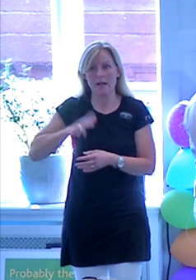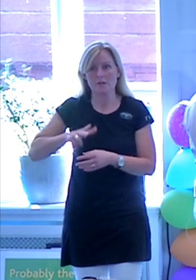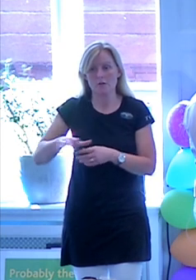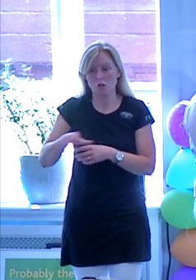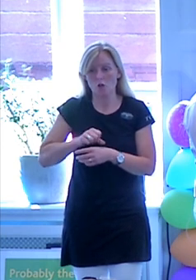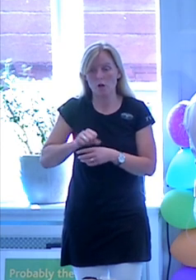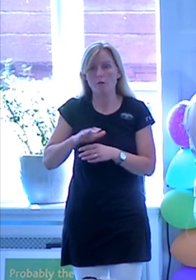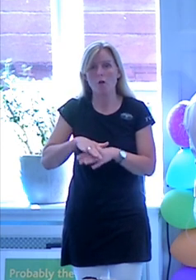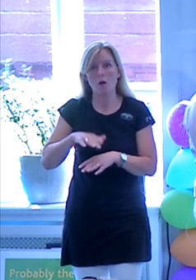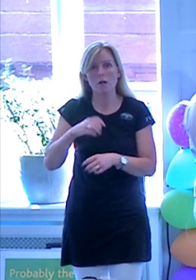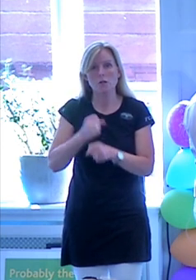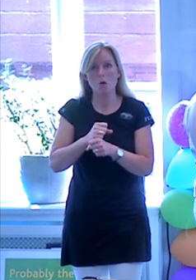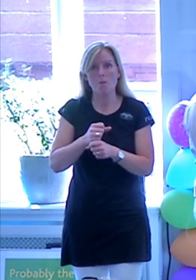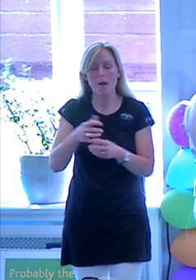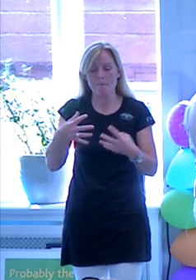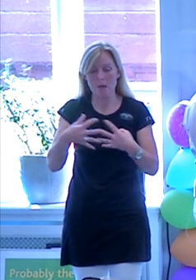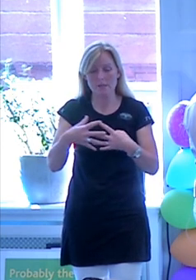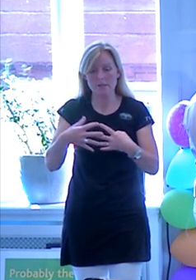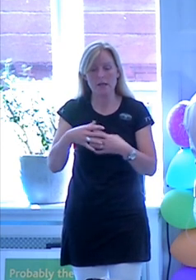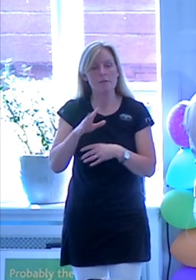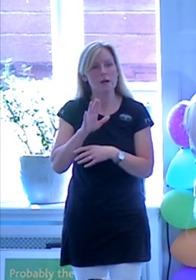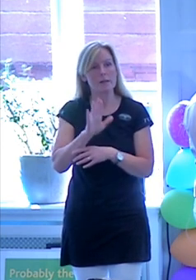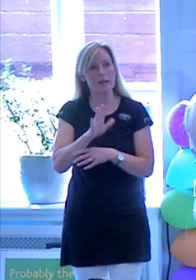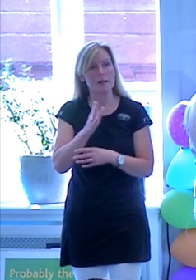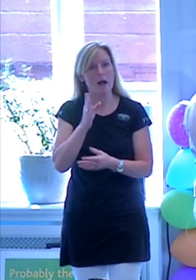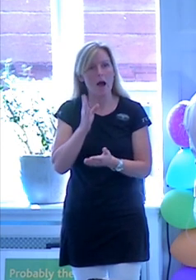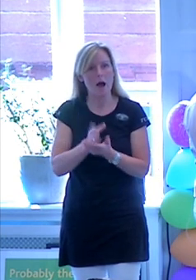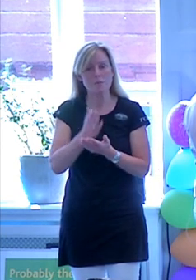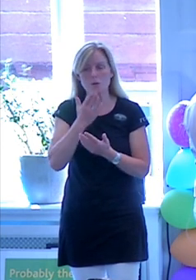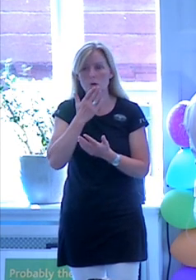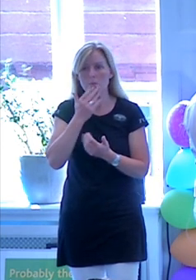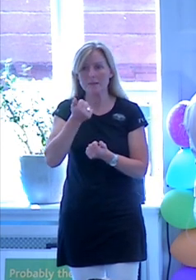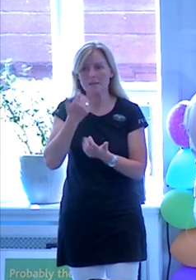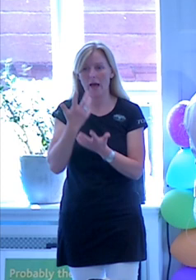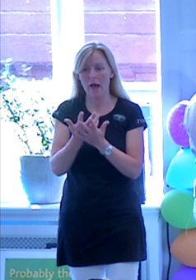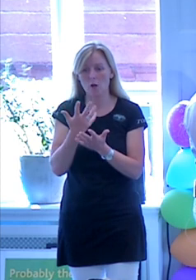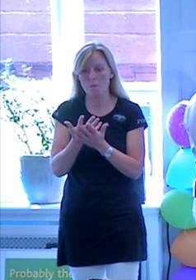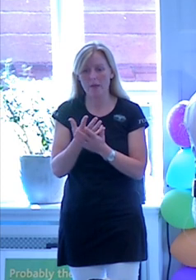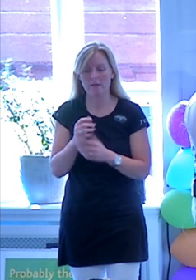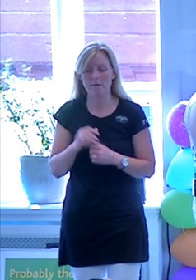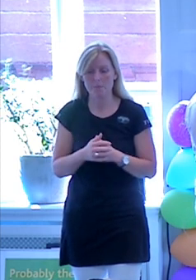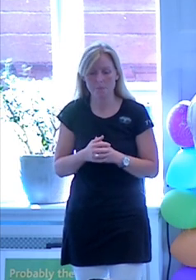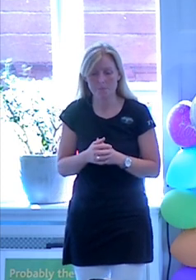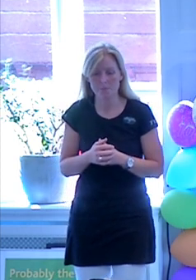för jobbmatchningen. Vad är dina absolut bästa argument för det här?